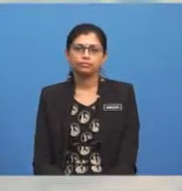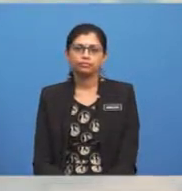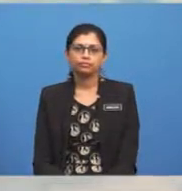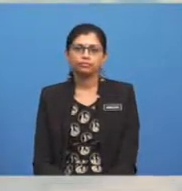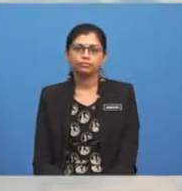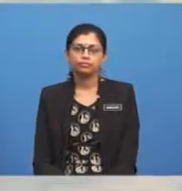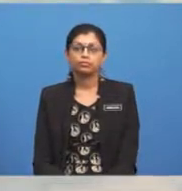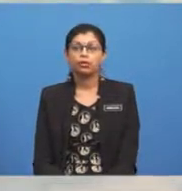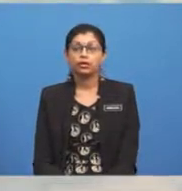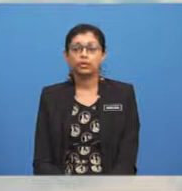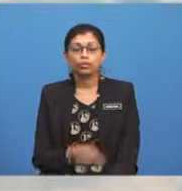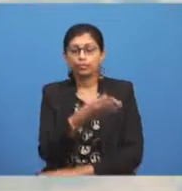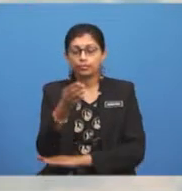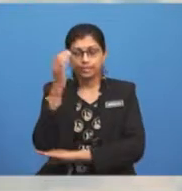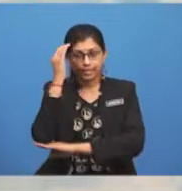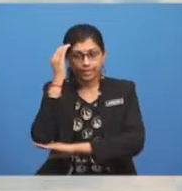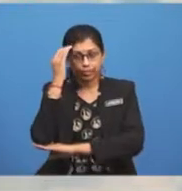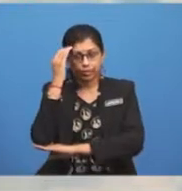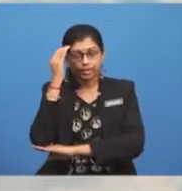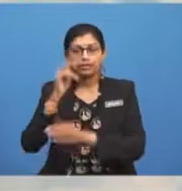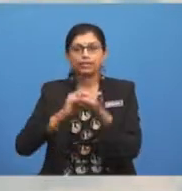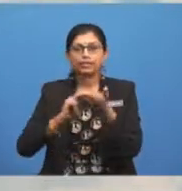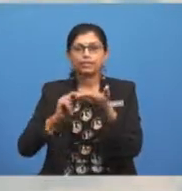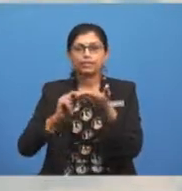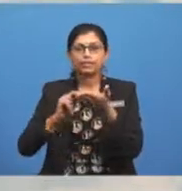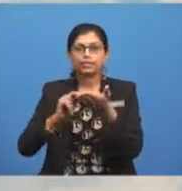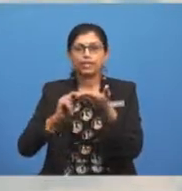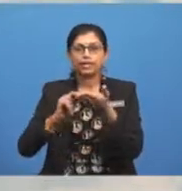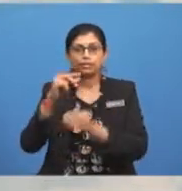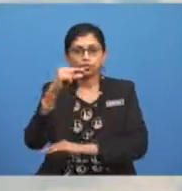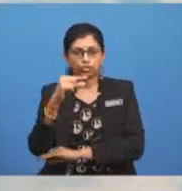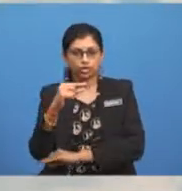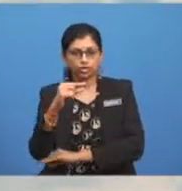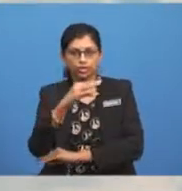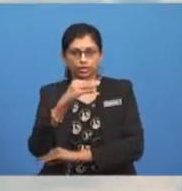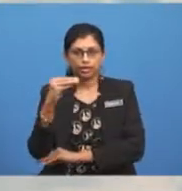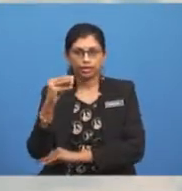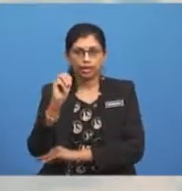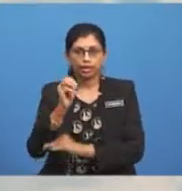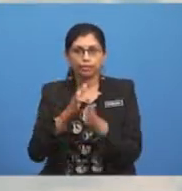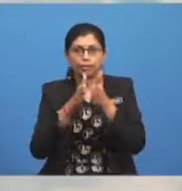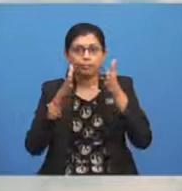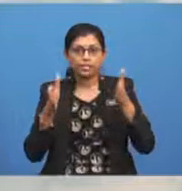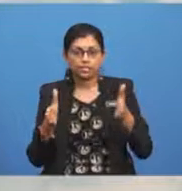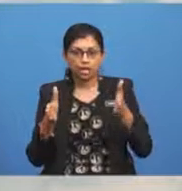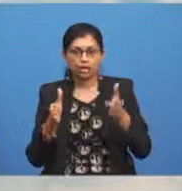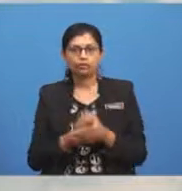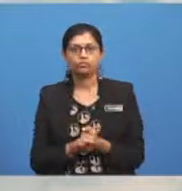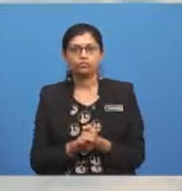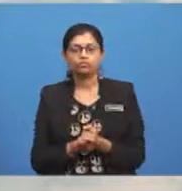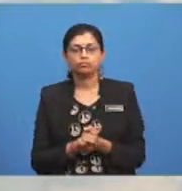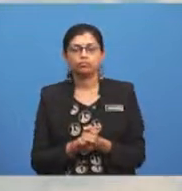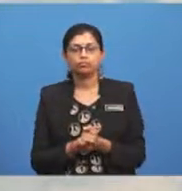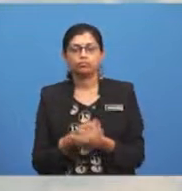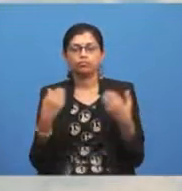bahawa nilai pemalar kegravitian semester iaitu nilai G tadi dan jisim bumi